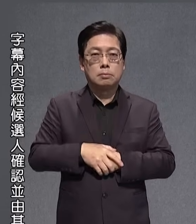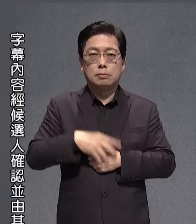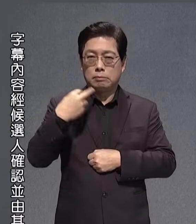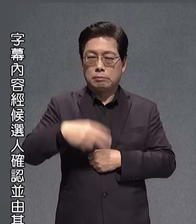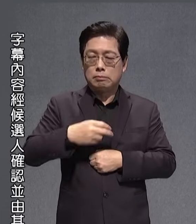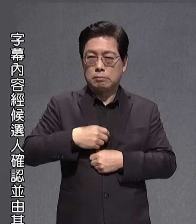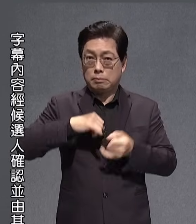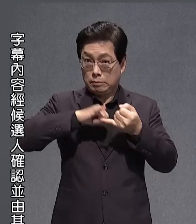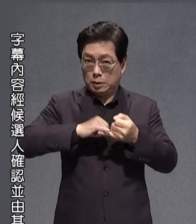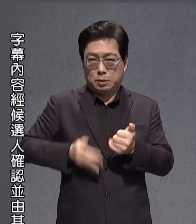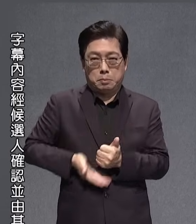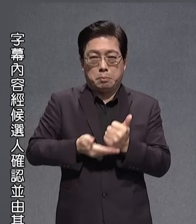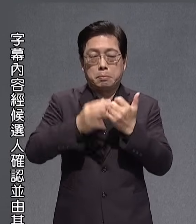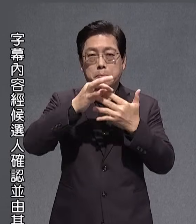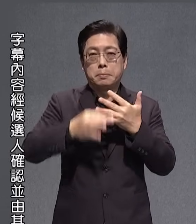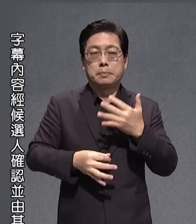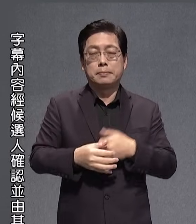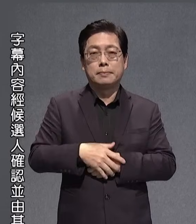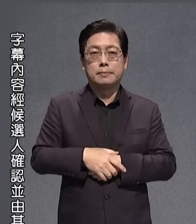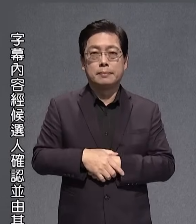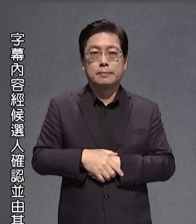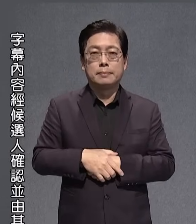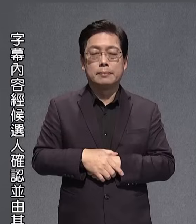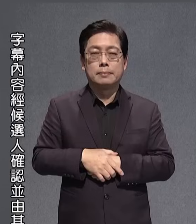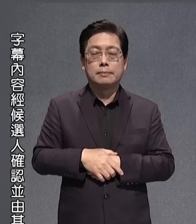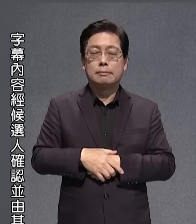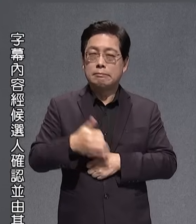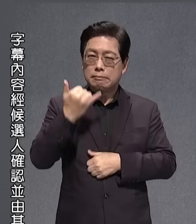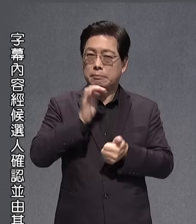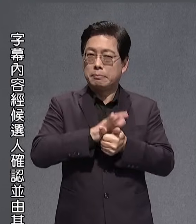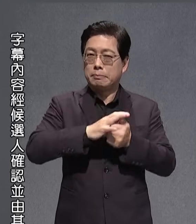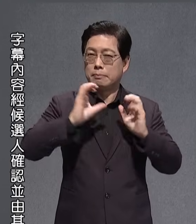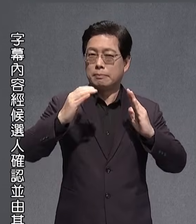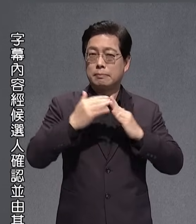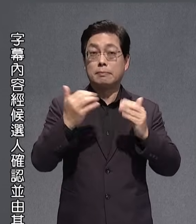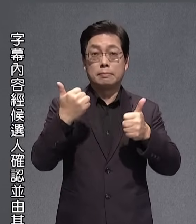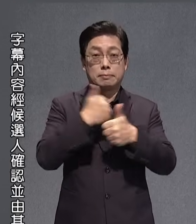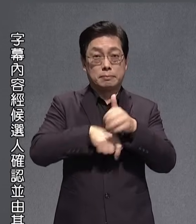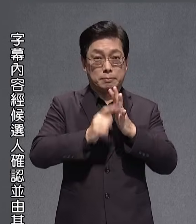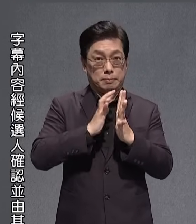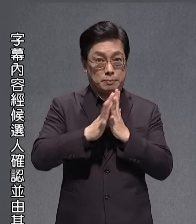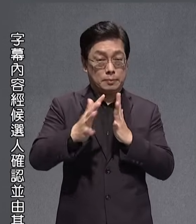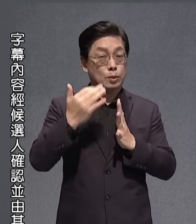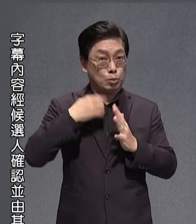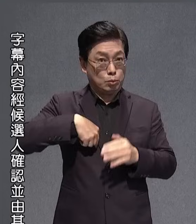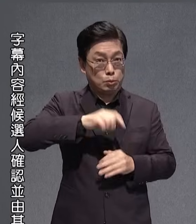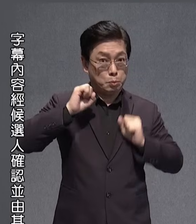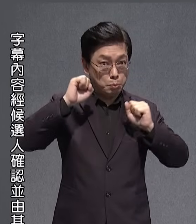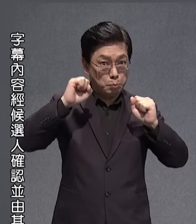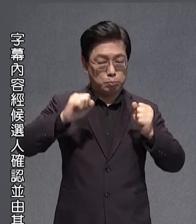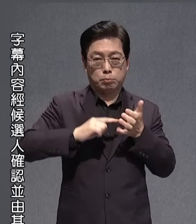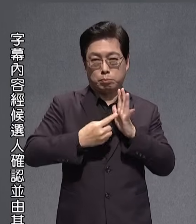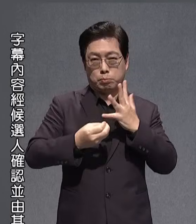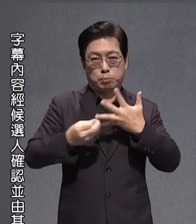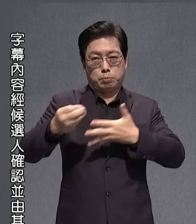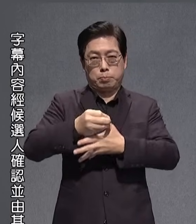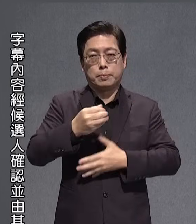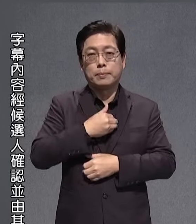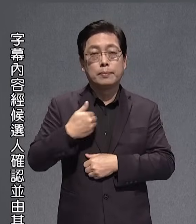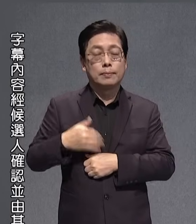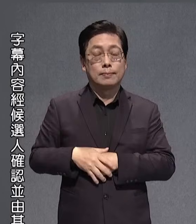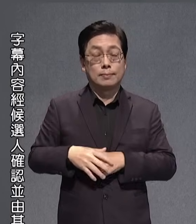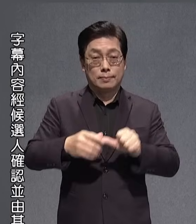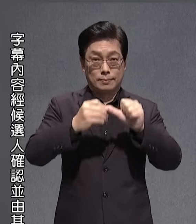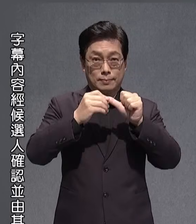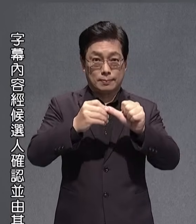一个奖励制度，来提升国家代表队在运动场上的表现。五，我